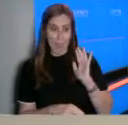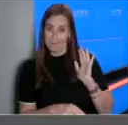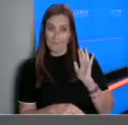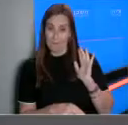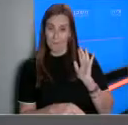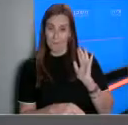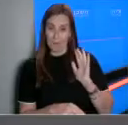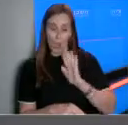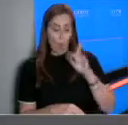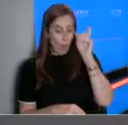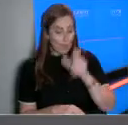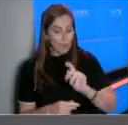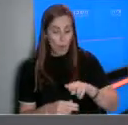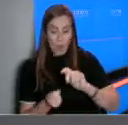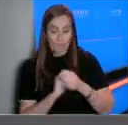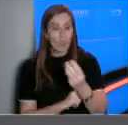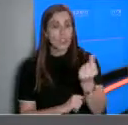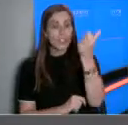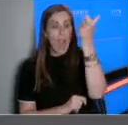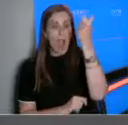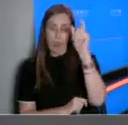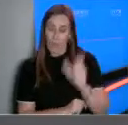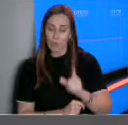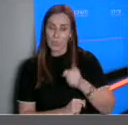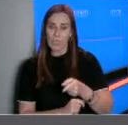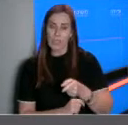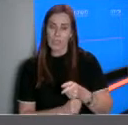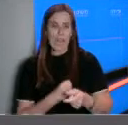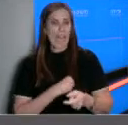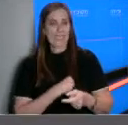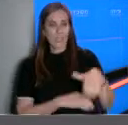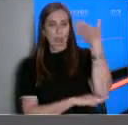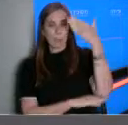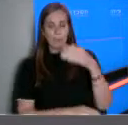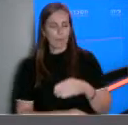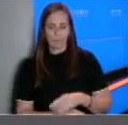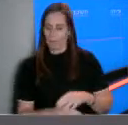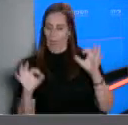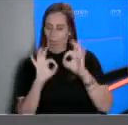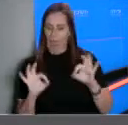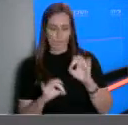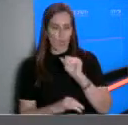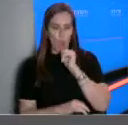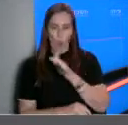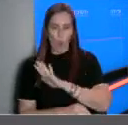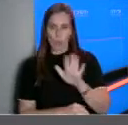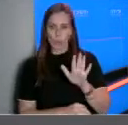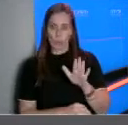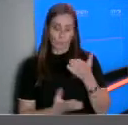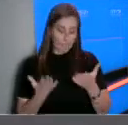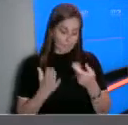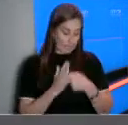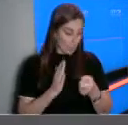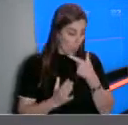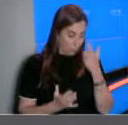יום. כל אדם יכול להפוך פתאום לאדם שזקוק לחסדי המדינה, ואף אחד מאיתנו לא רוצה להתלבט אם